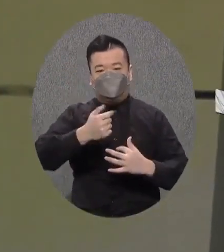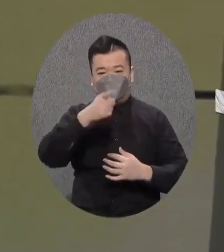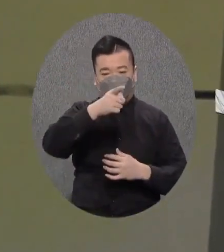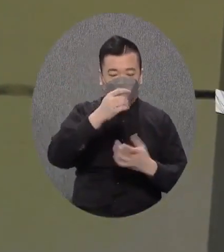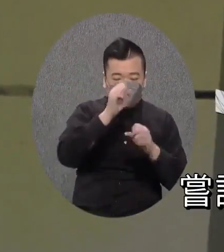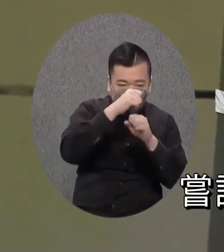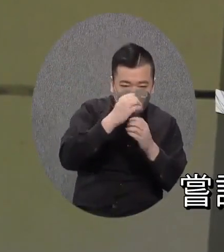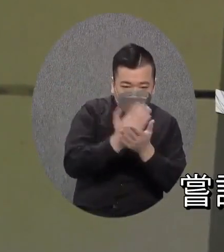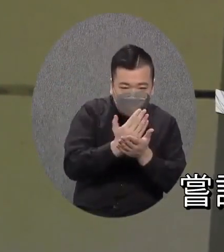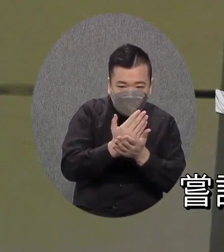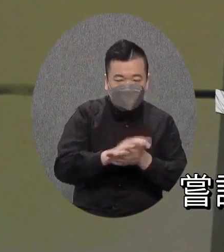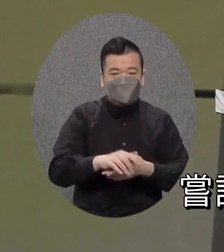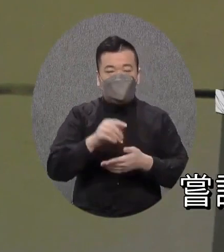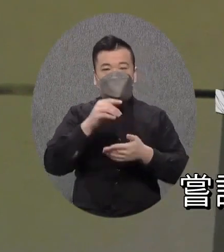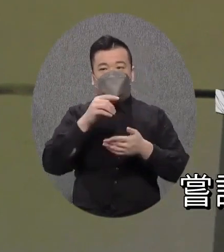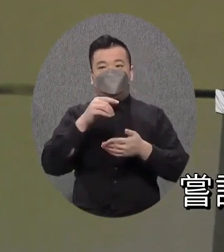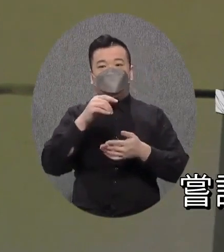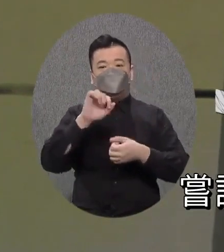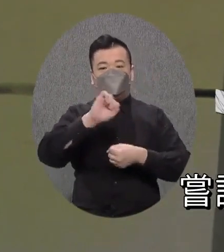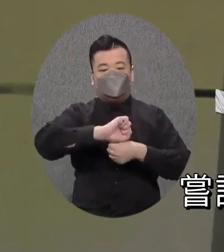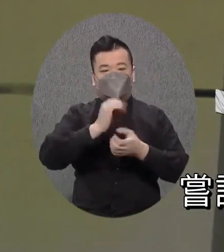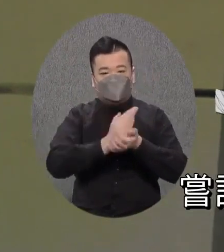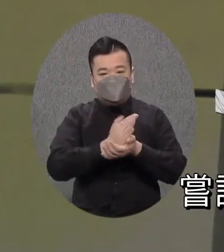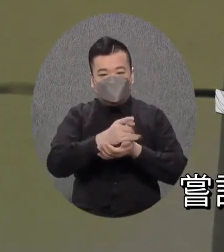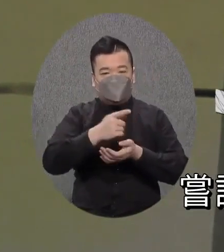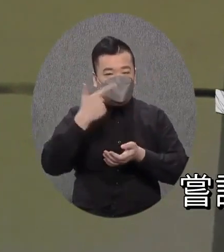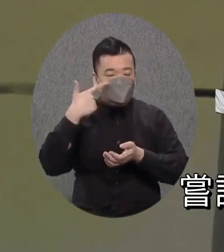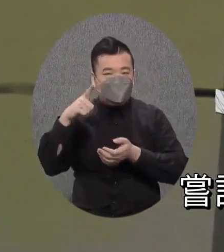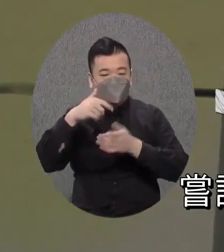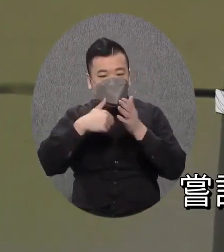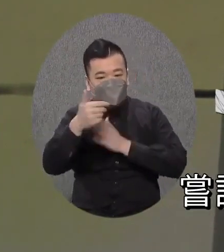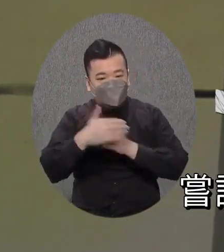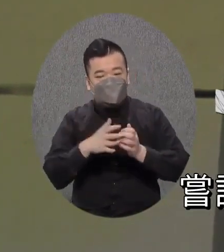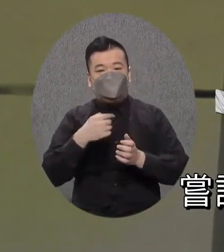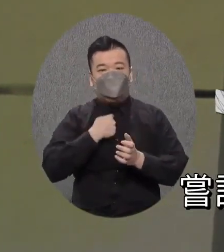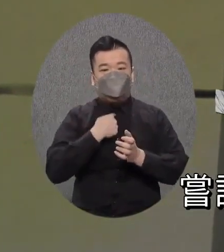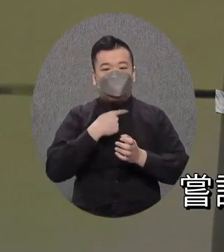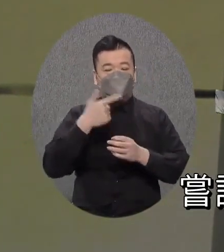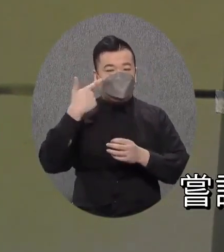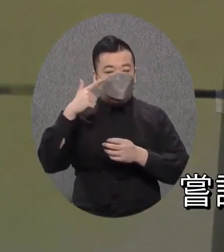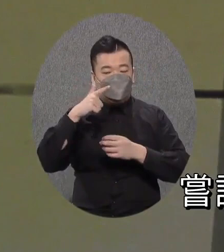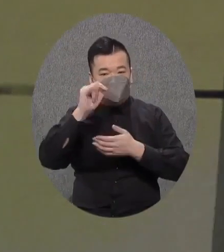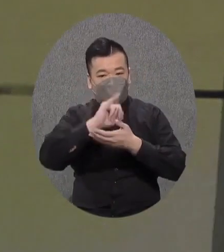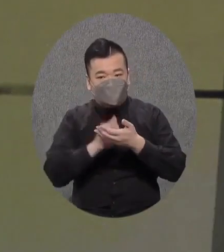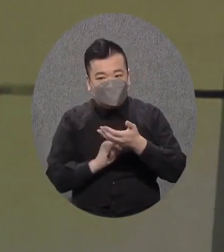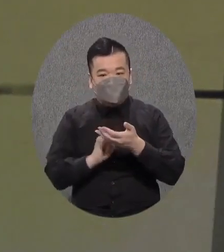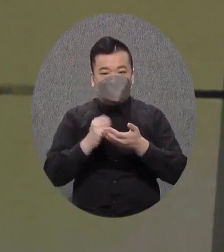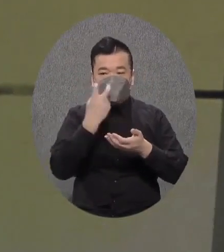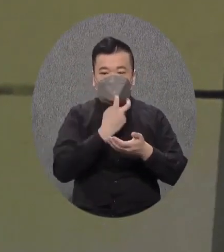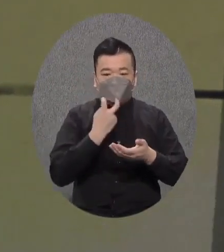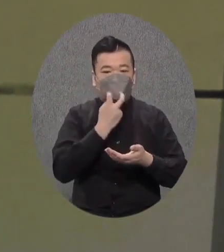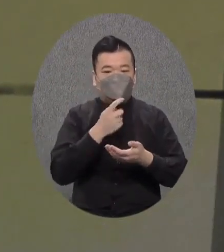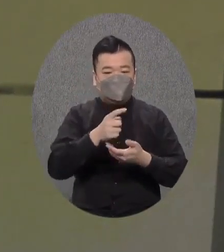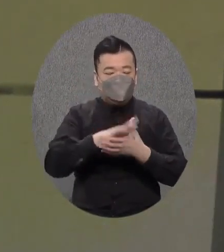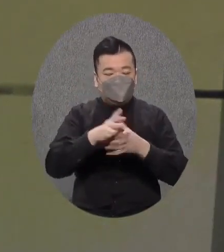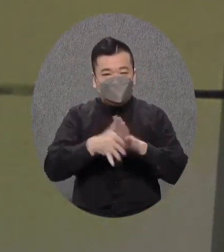啊，去嘗試就尋找啲新嘅技術啊，同埋啲新嘅藝術語言啦，咁亦都用唔同嘅物料